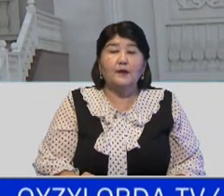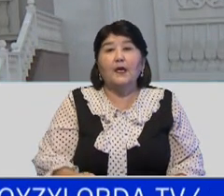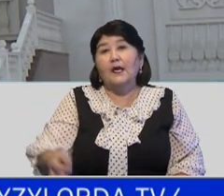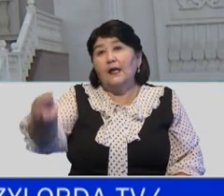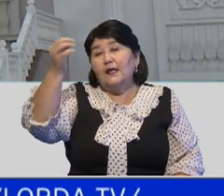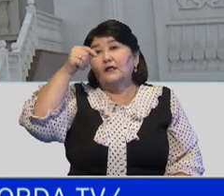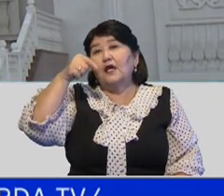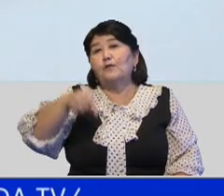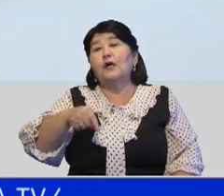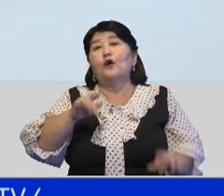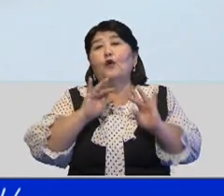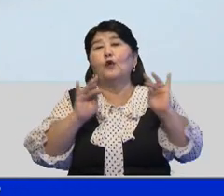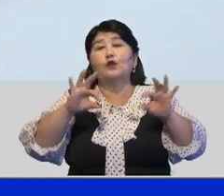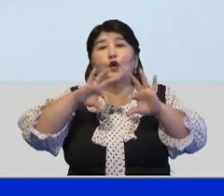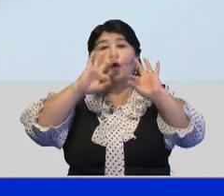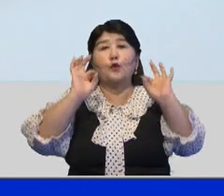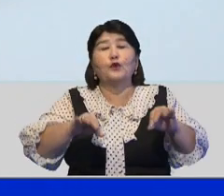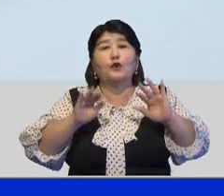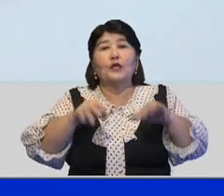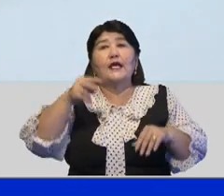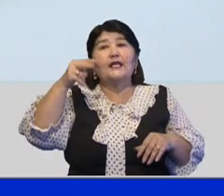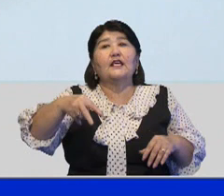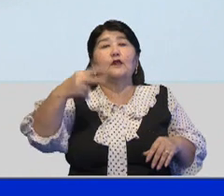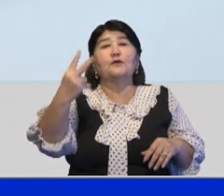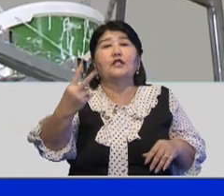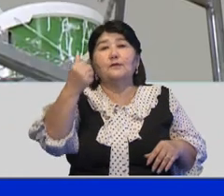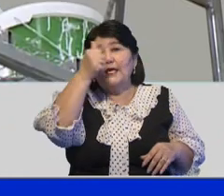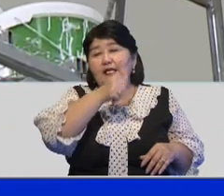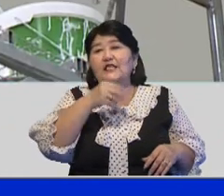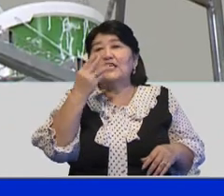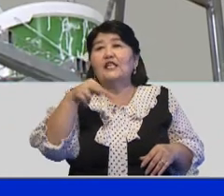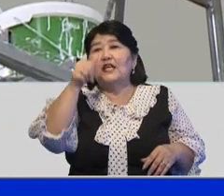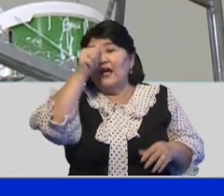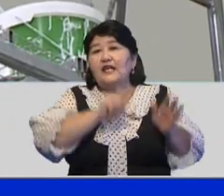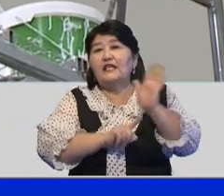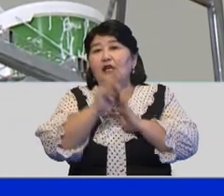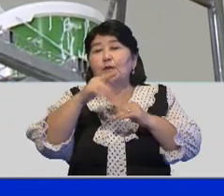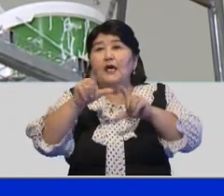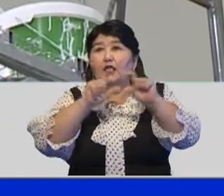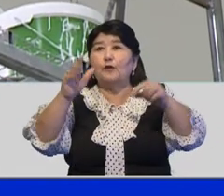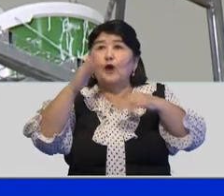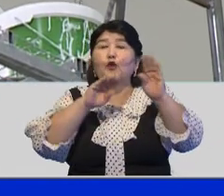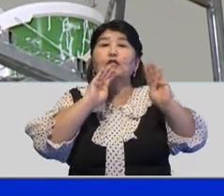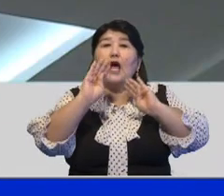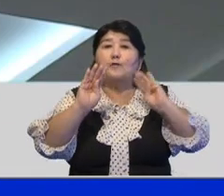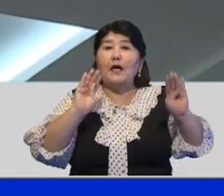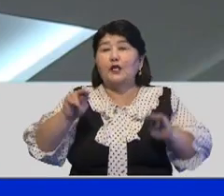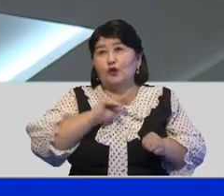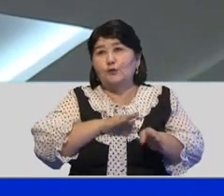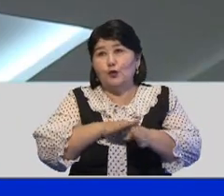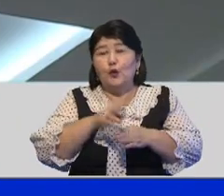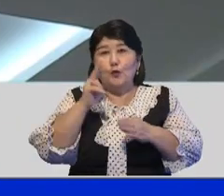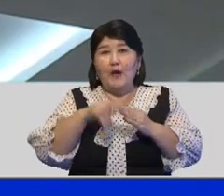Еске салсақ, 1000 орындық өнер орталығының іргетасы 2022 жылдың шілде айында қаланды. Қазір ғимараттың құрылыс монтаждау жұмыстары